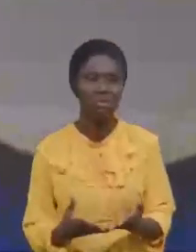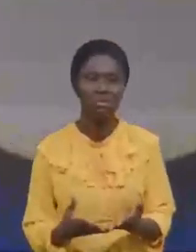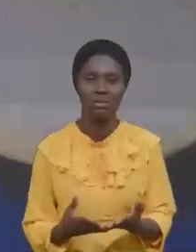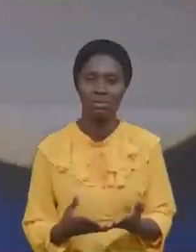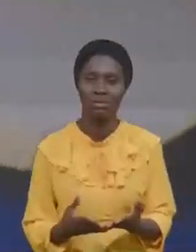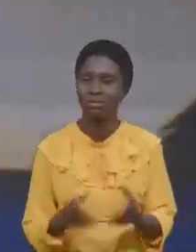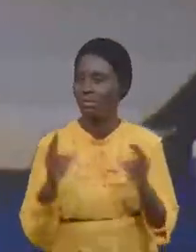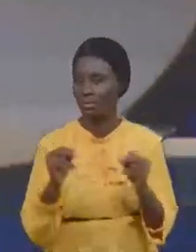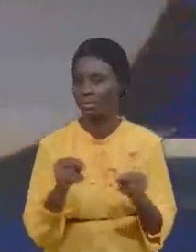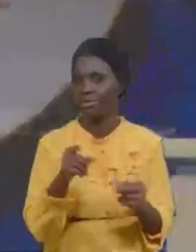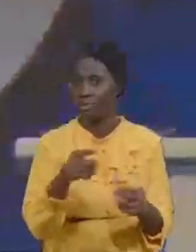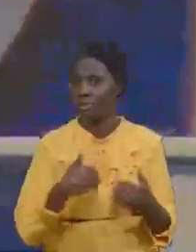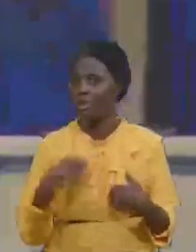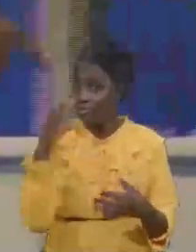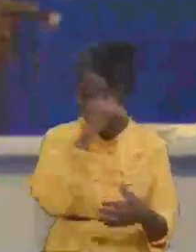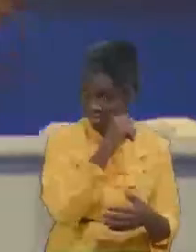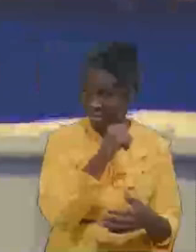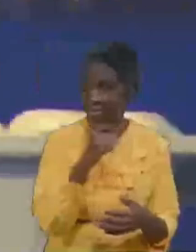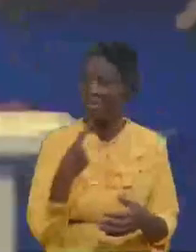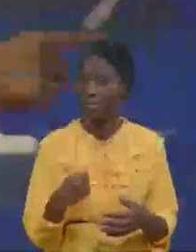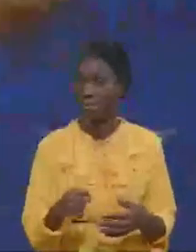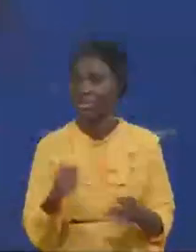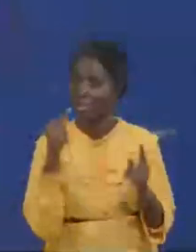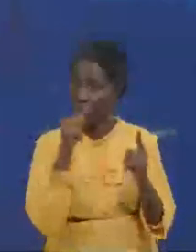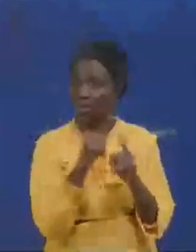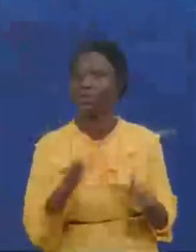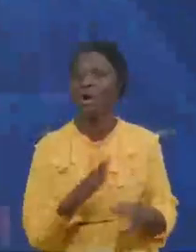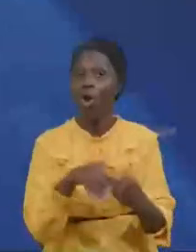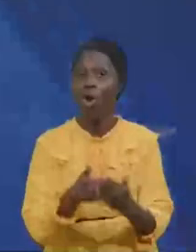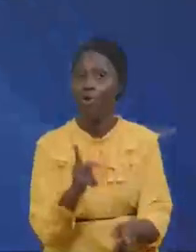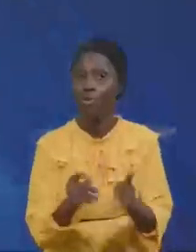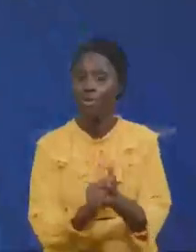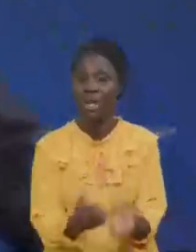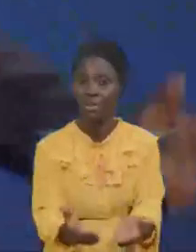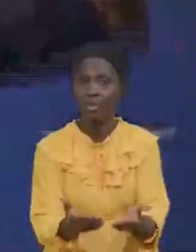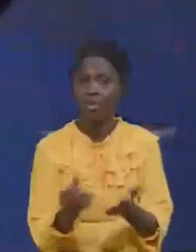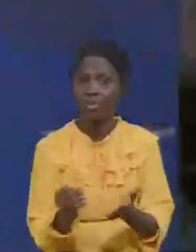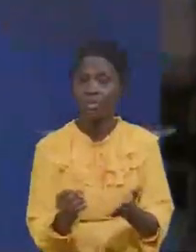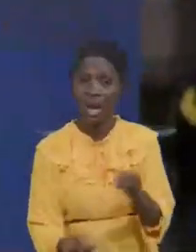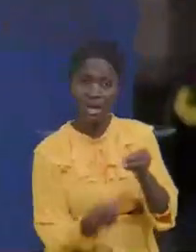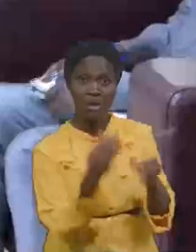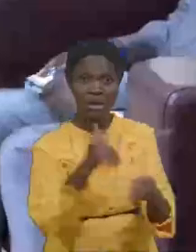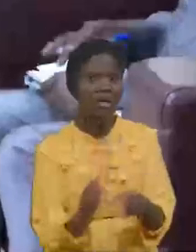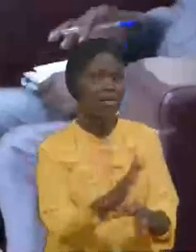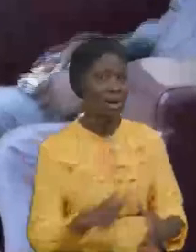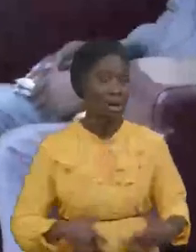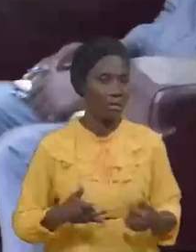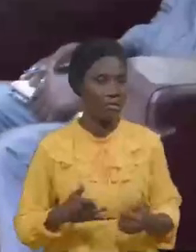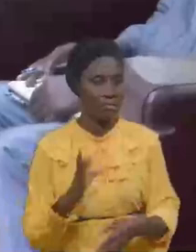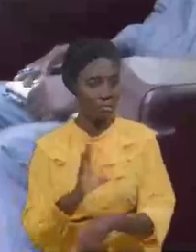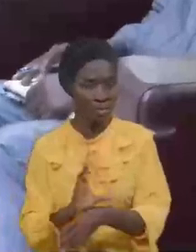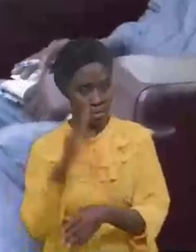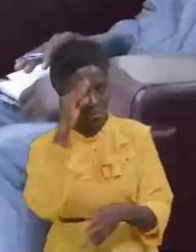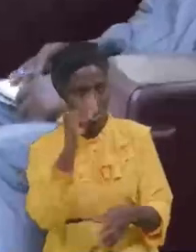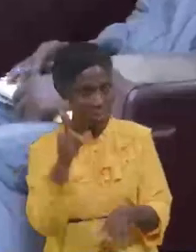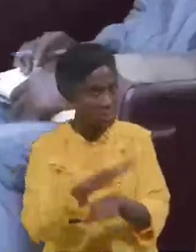Non, tu rates le point. Tous ceux qui veulent l'addition dans leur vie, qui désirent l'addition dans leur vie, toi qui